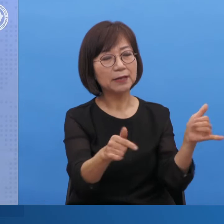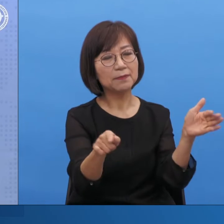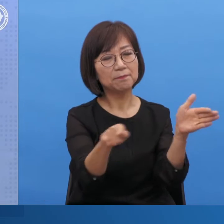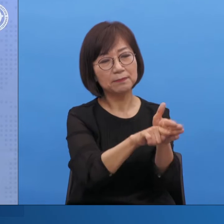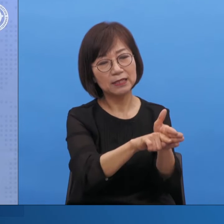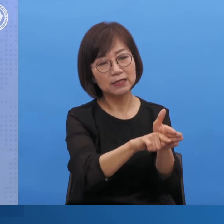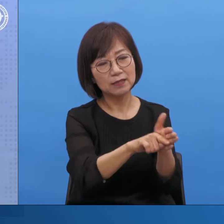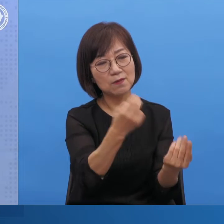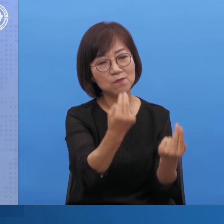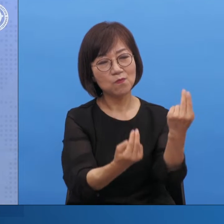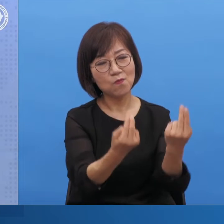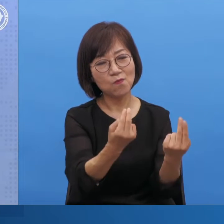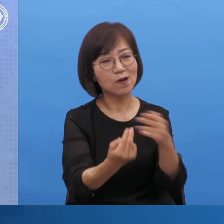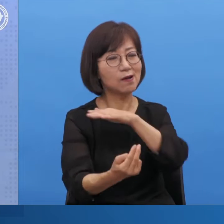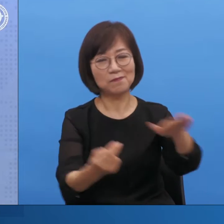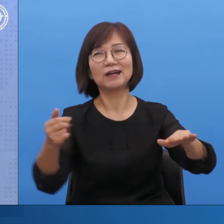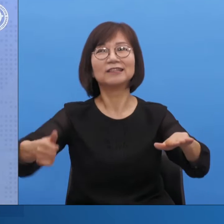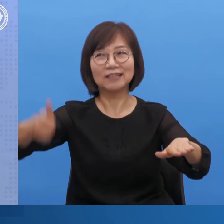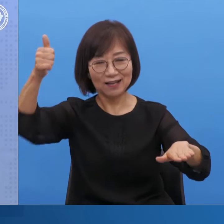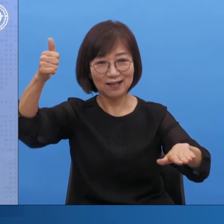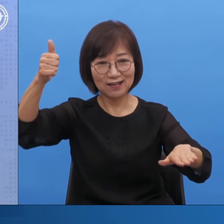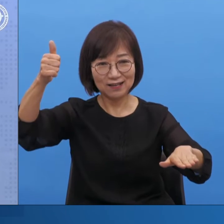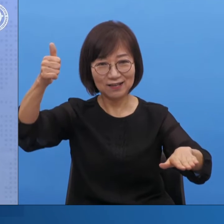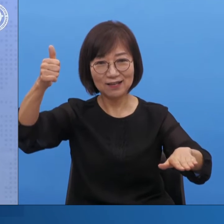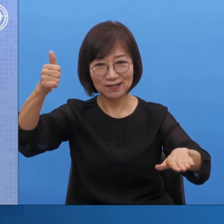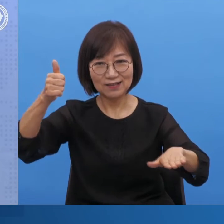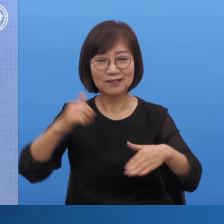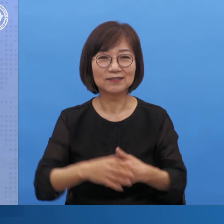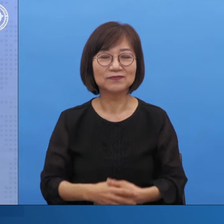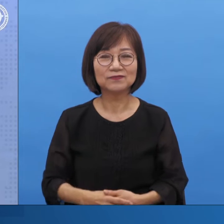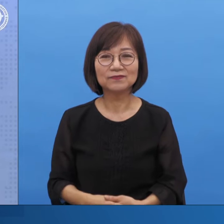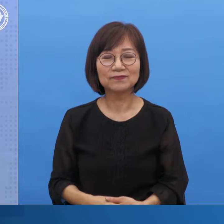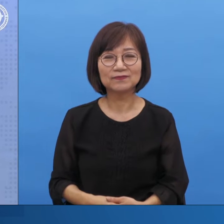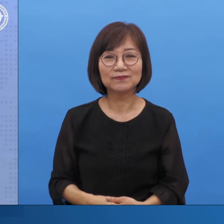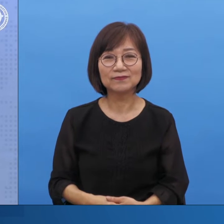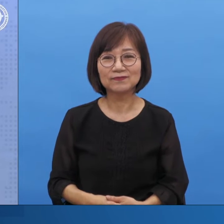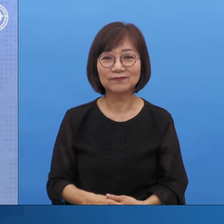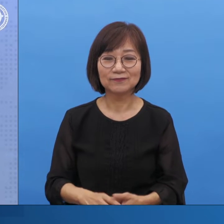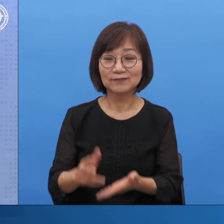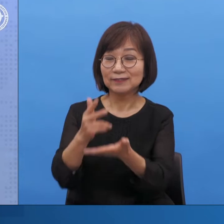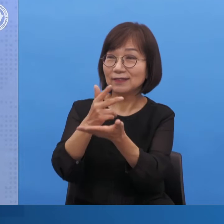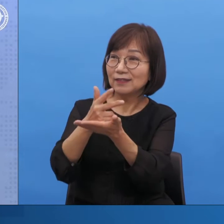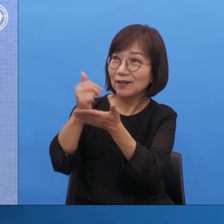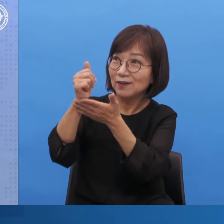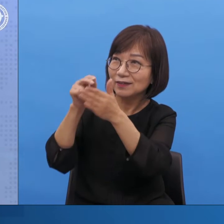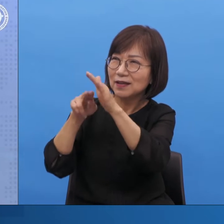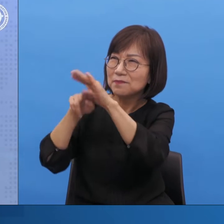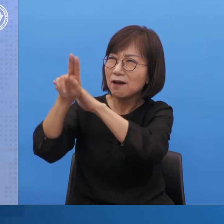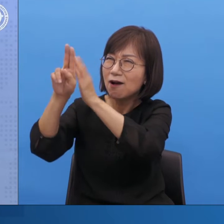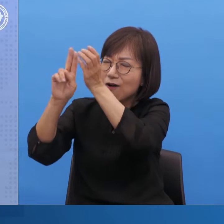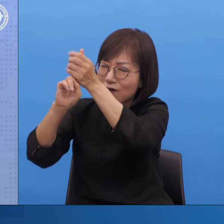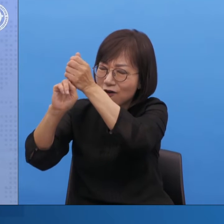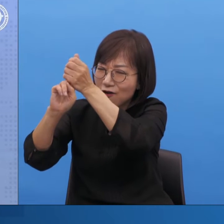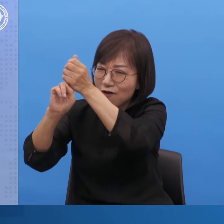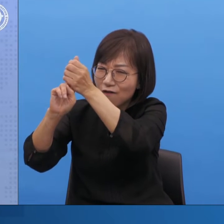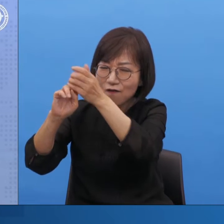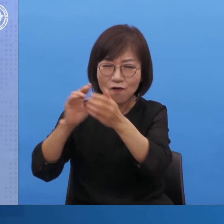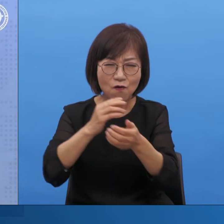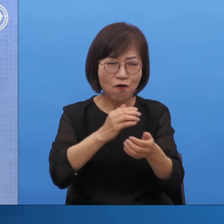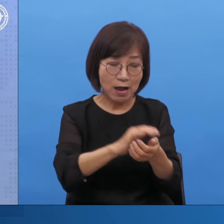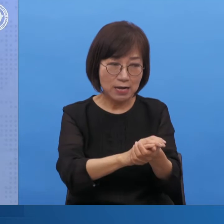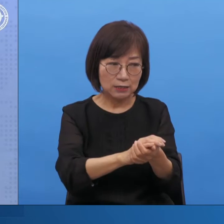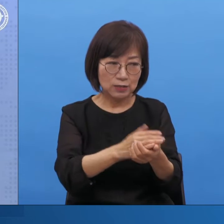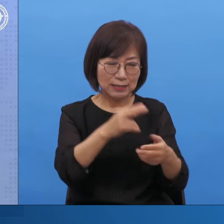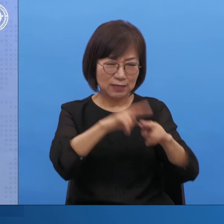나으며 그랬습니다. it says it is better to take refuge in the Lord than to trust in man. 여호와께 피하는 것이 고관을 신뢰하는